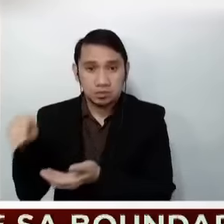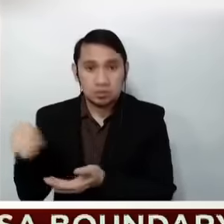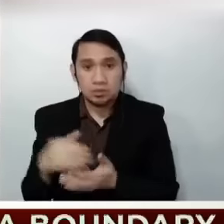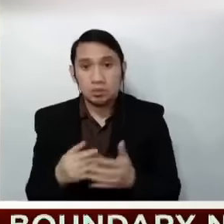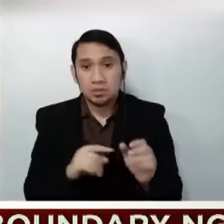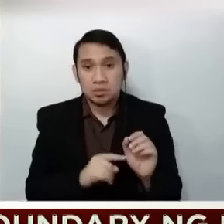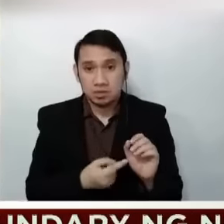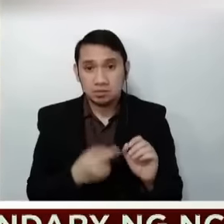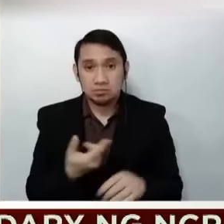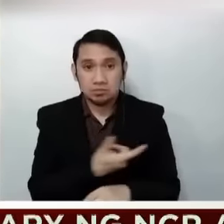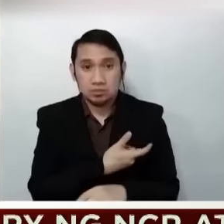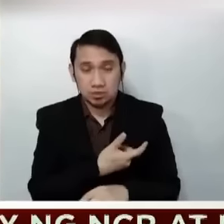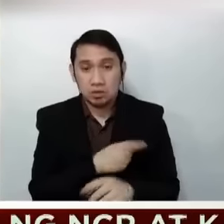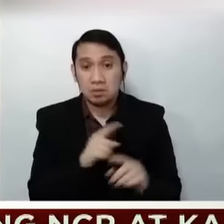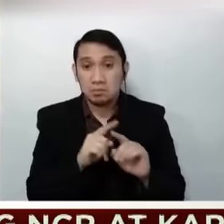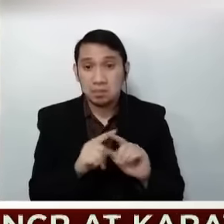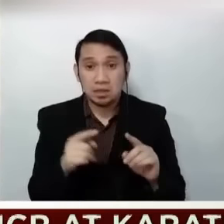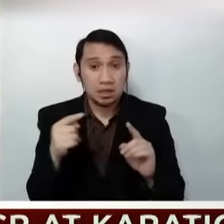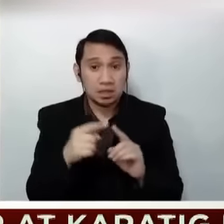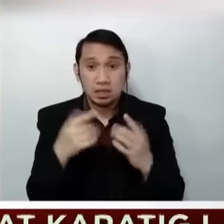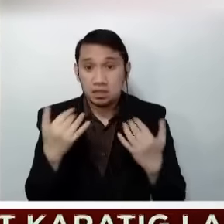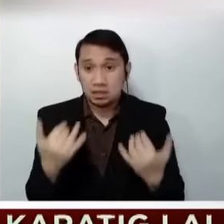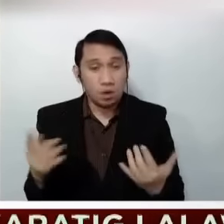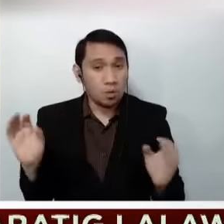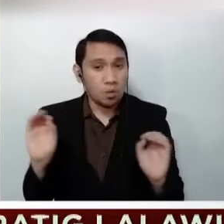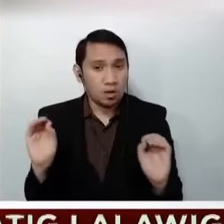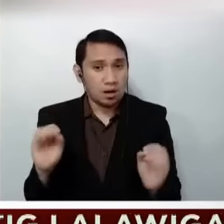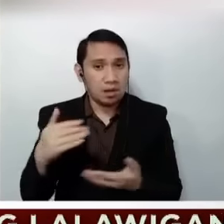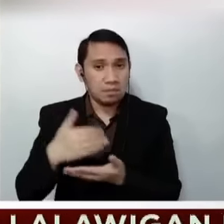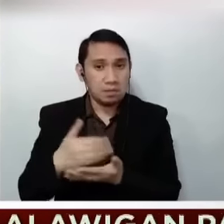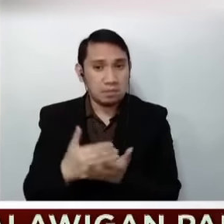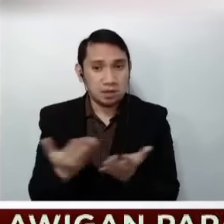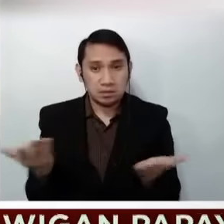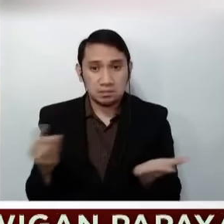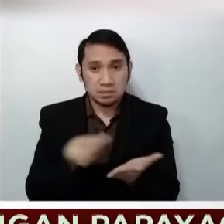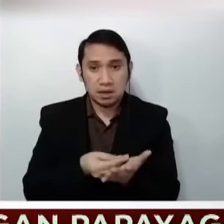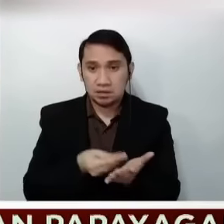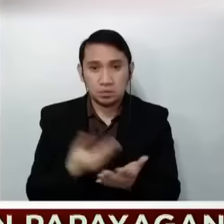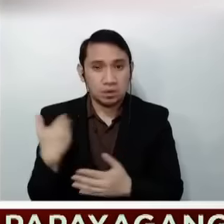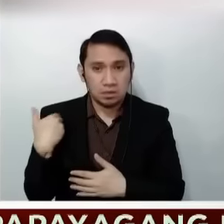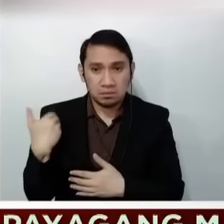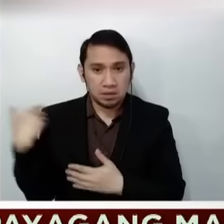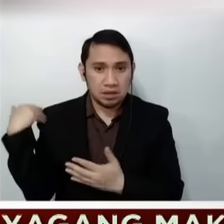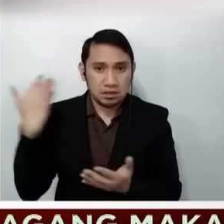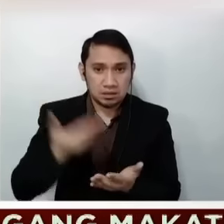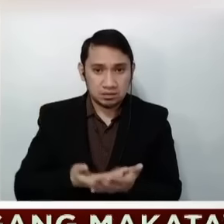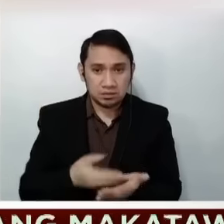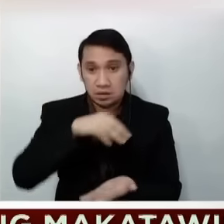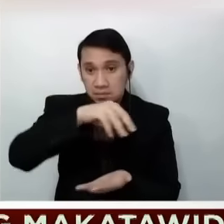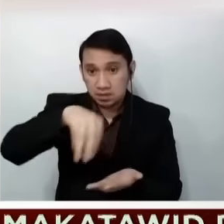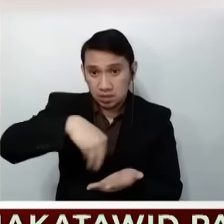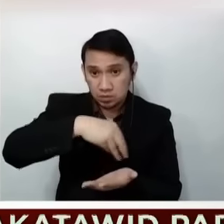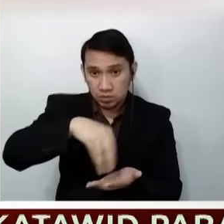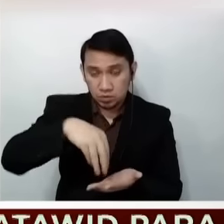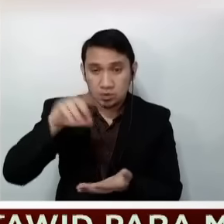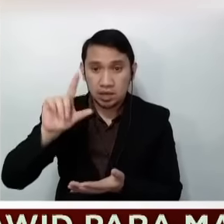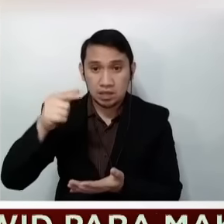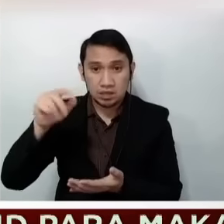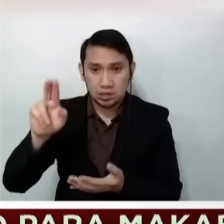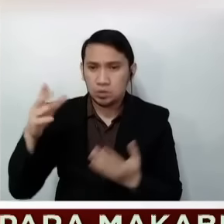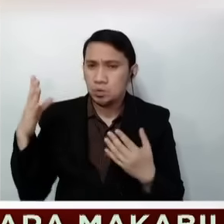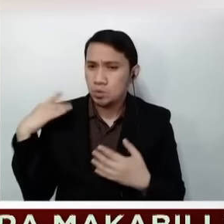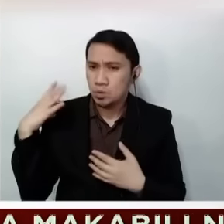ECQ. Pero hanggang ngayon ay hindi pa dumarating ang cash assistance. Ang mandaluyong LGU, naghihintay din ng mga